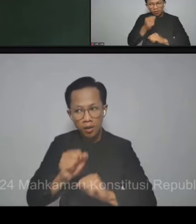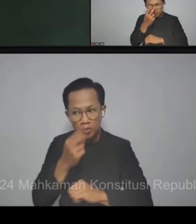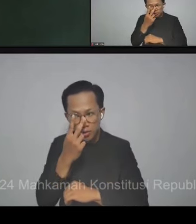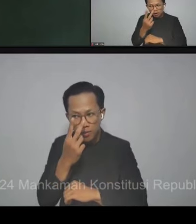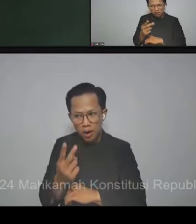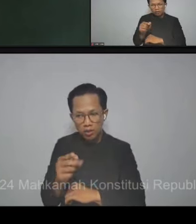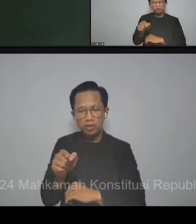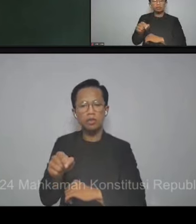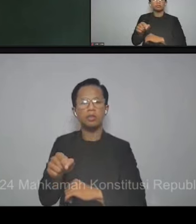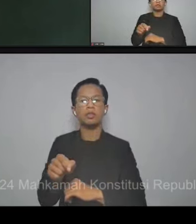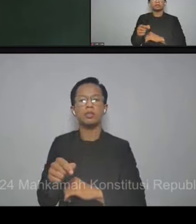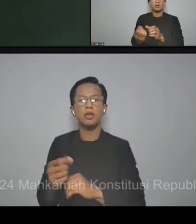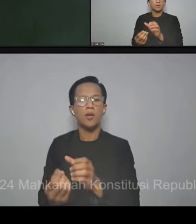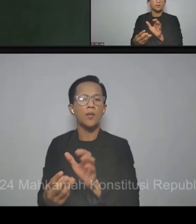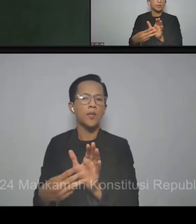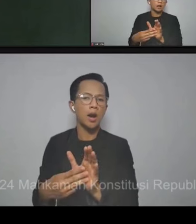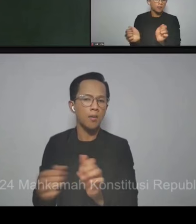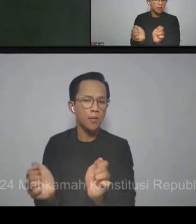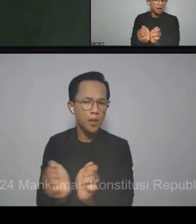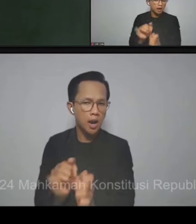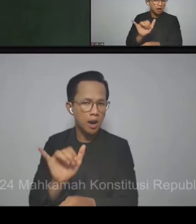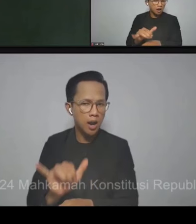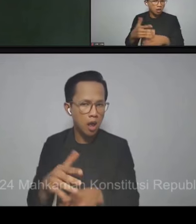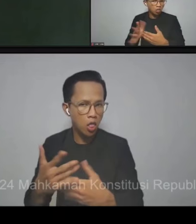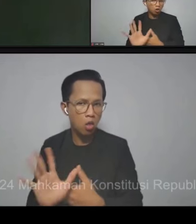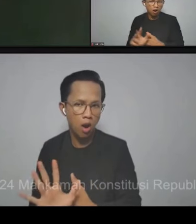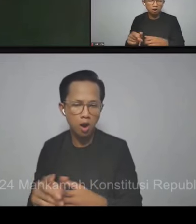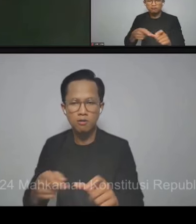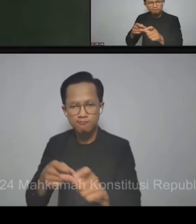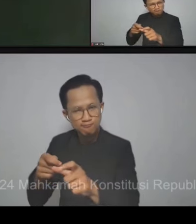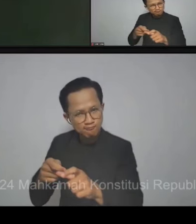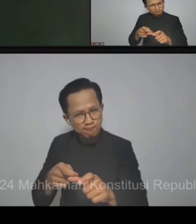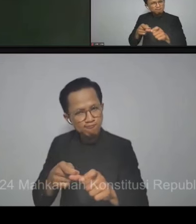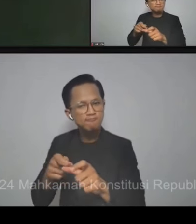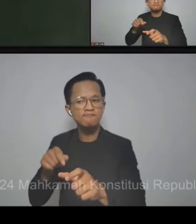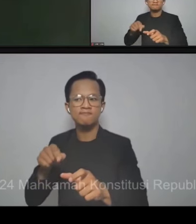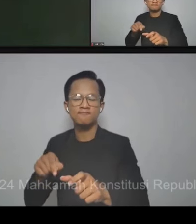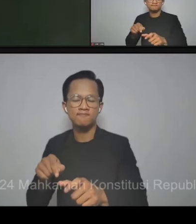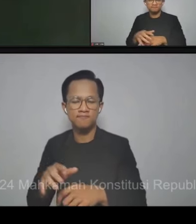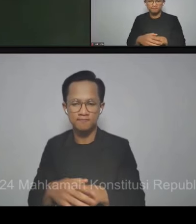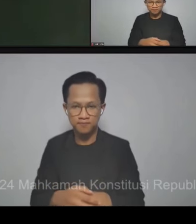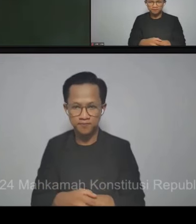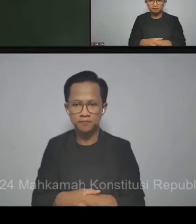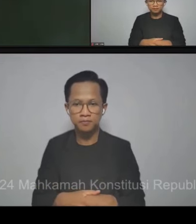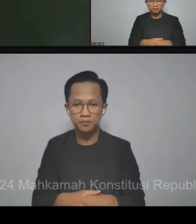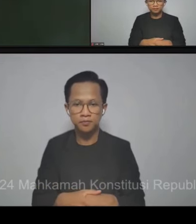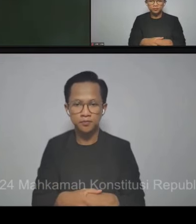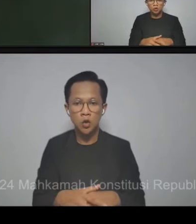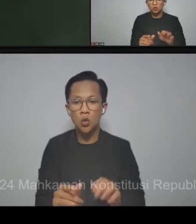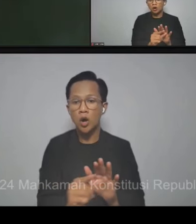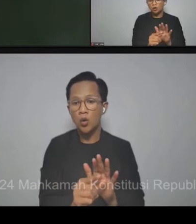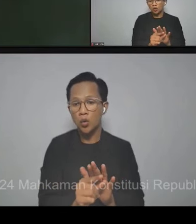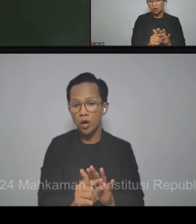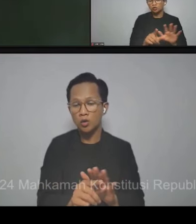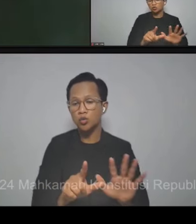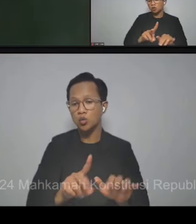peristiwa pidana Oleh karena itu sekalipun dalam penjelasan Pasal 43 ayat 1 undang-undang 721 disebutkan pemeriksaan bukti permulaan dimaksudkan